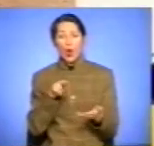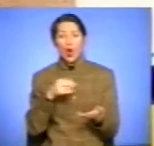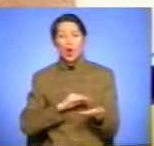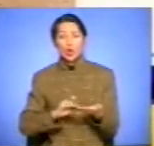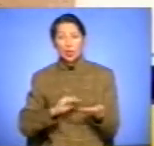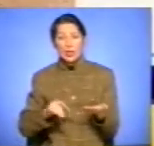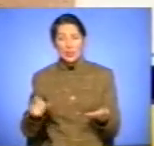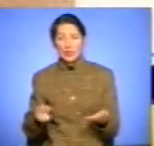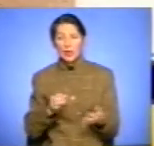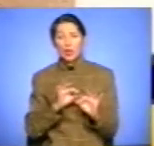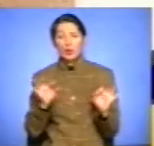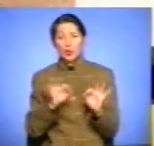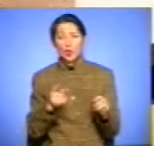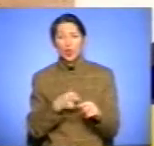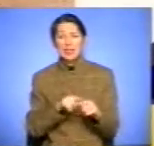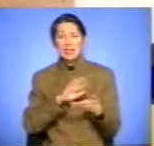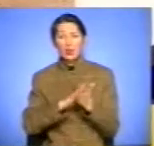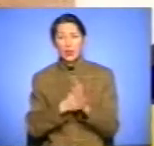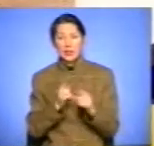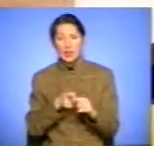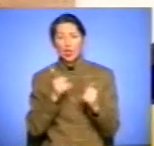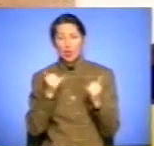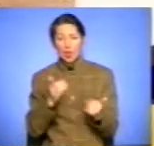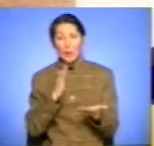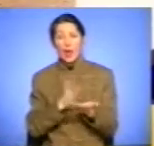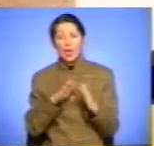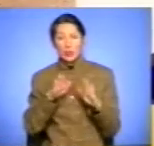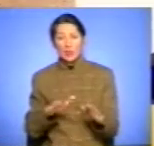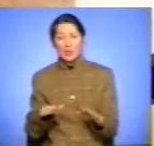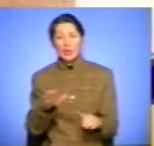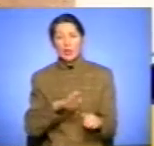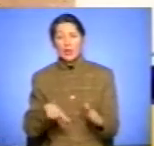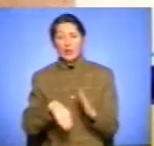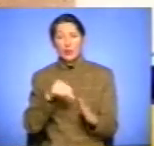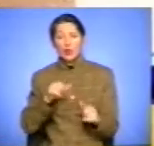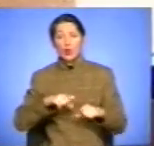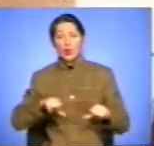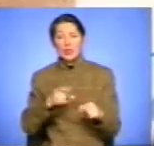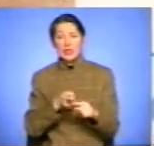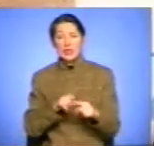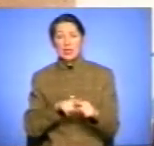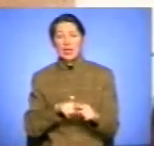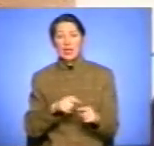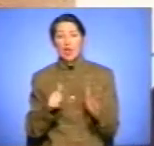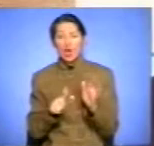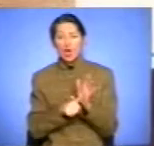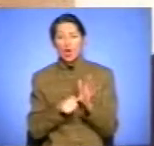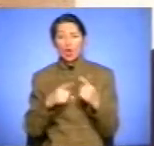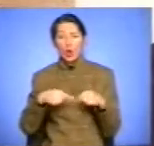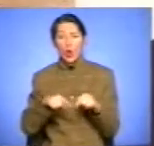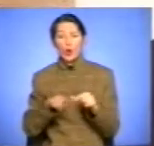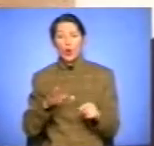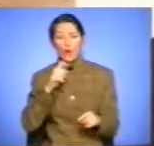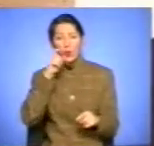про те що Та ситуація котра Сьогодні має місце територіальної виборчої комісії це є своєрідний шостий округ в Україні